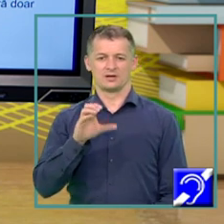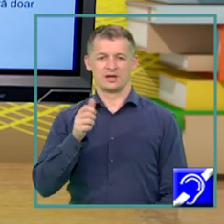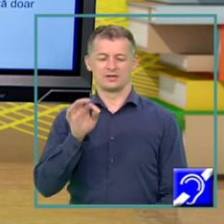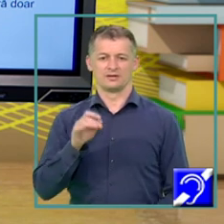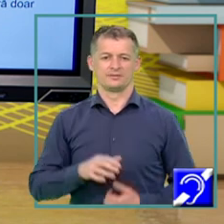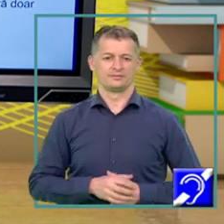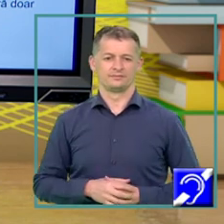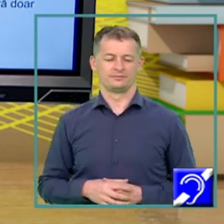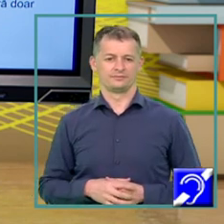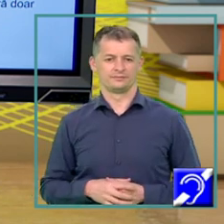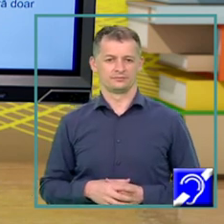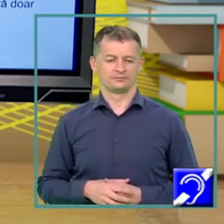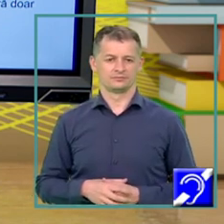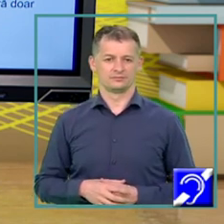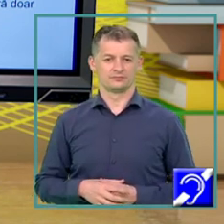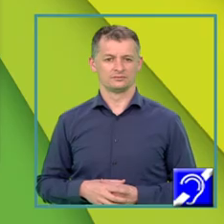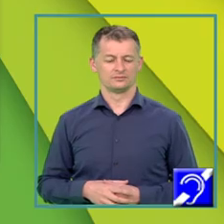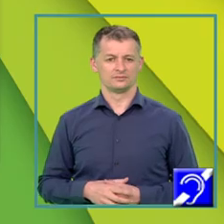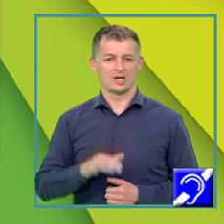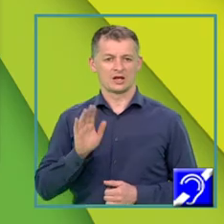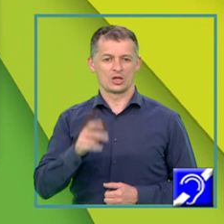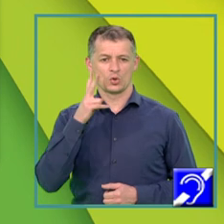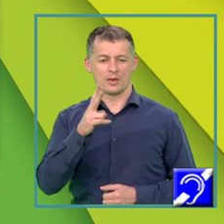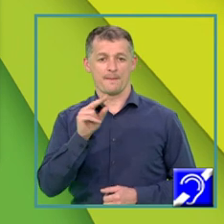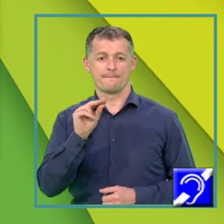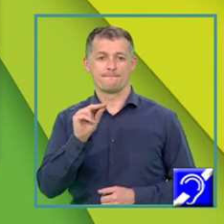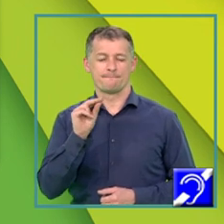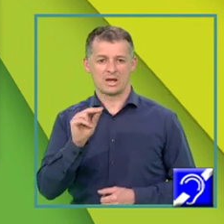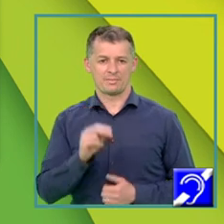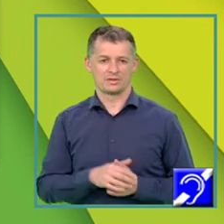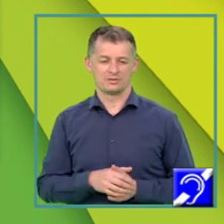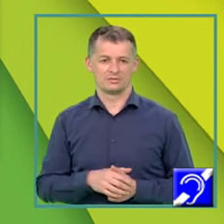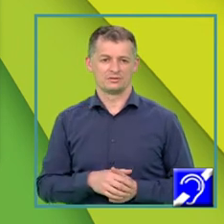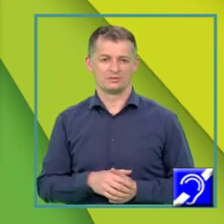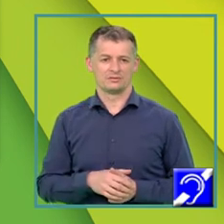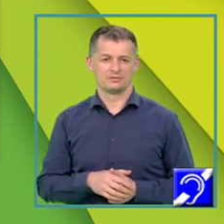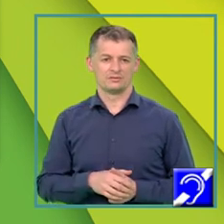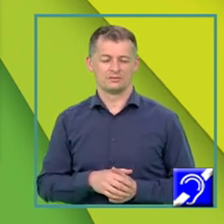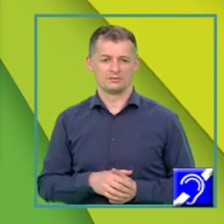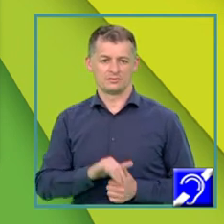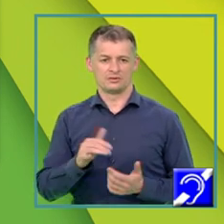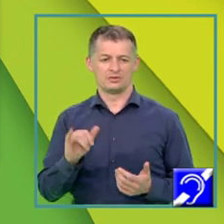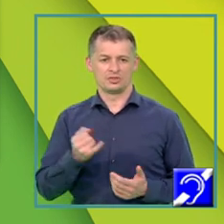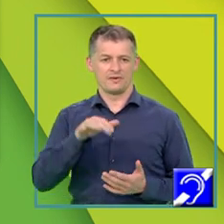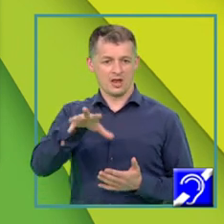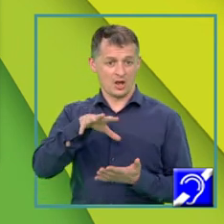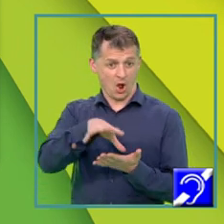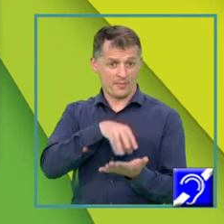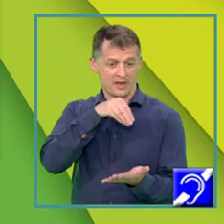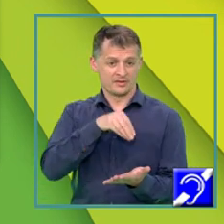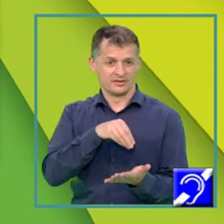mai precis funcția are doi parametri din nou destinație și surse și va copia